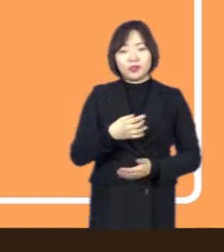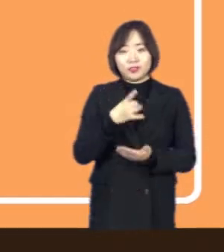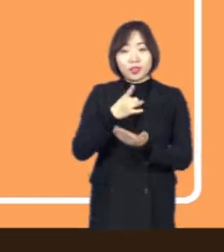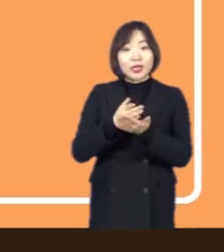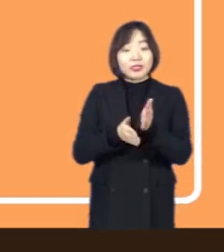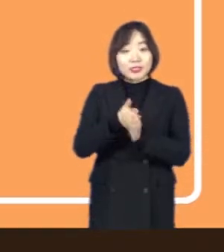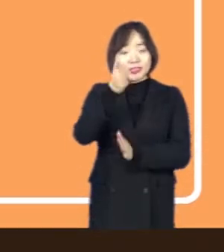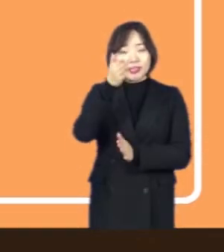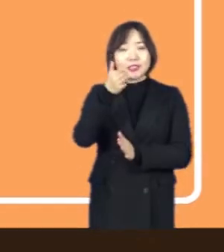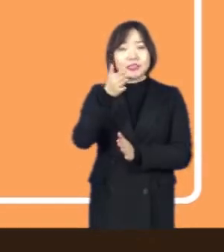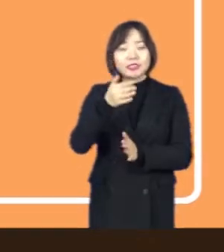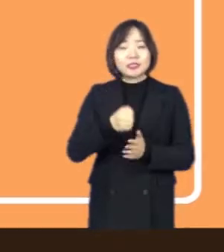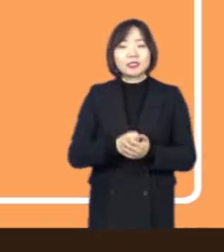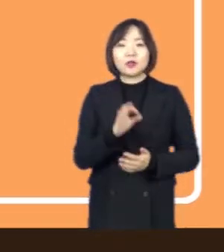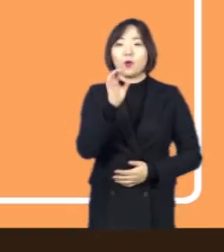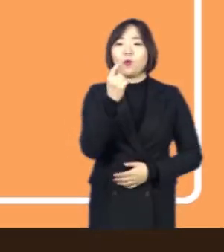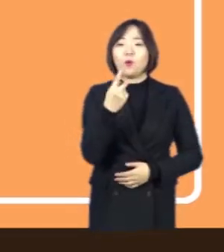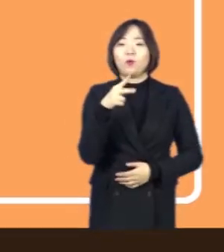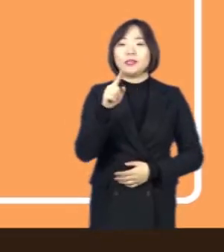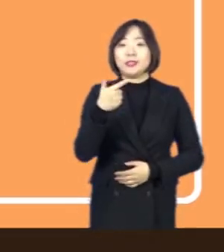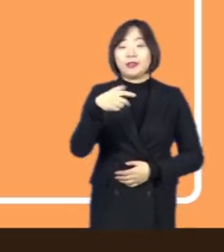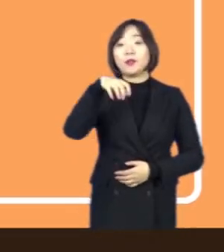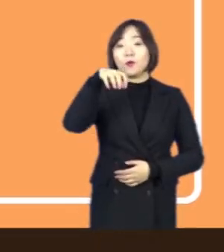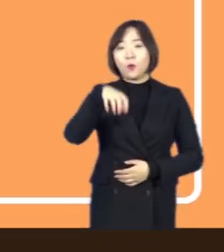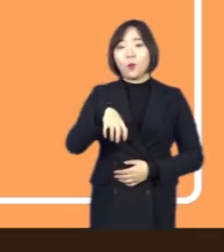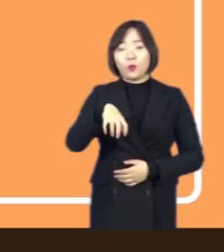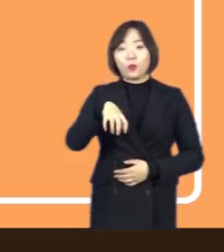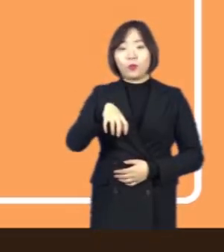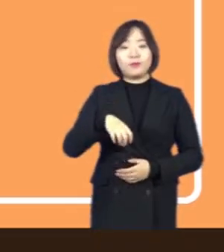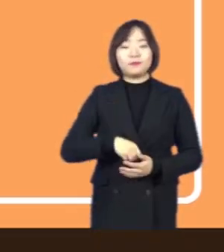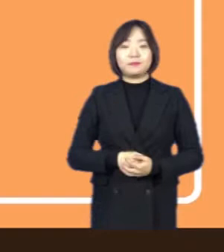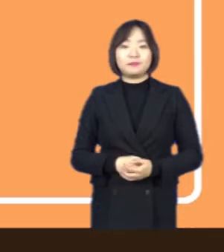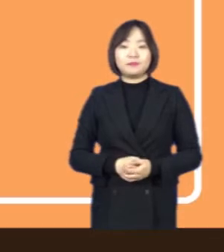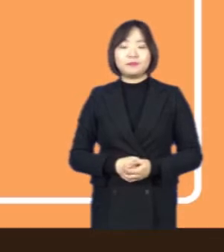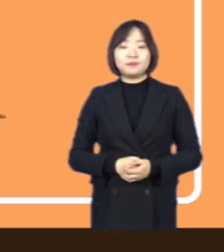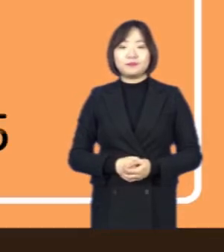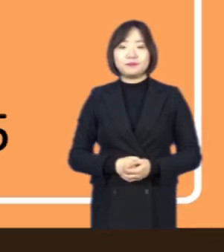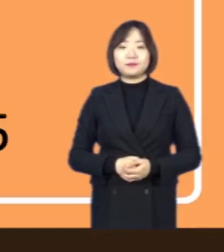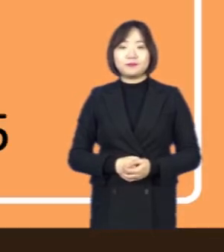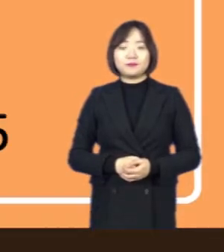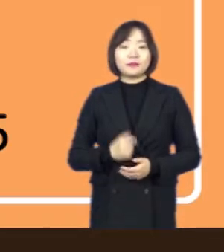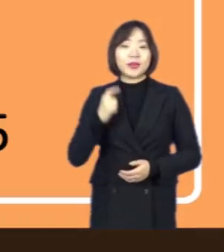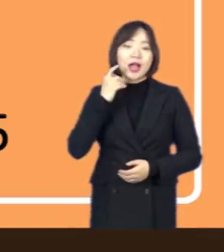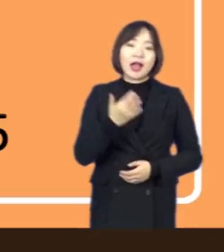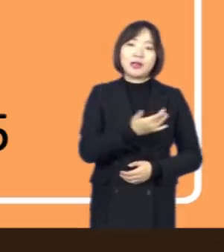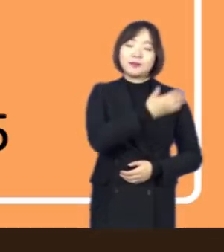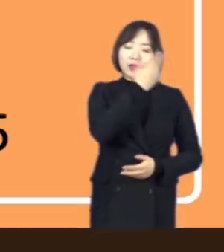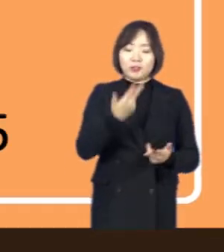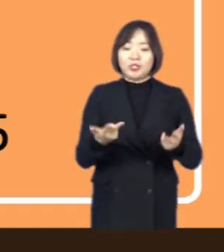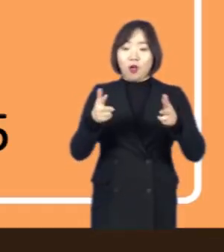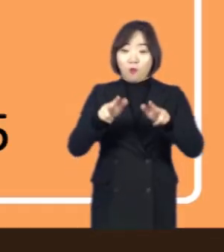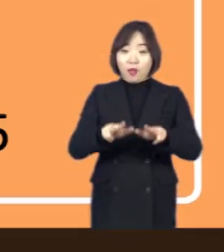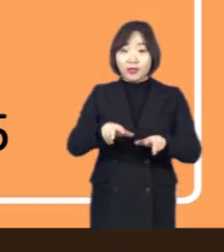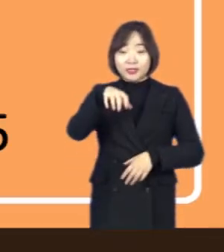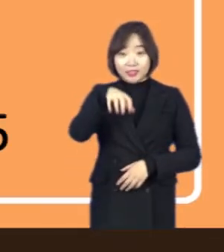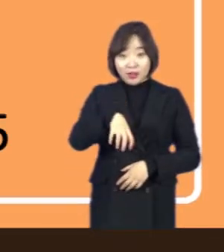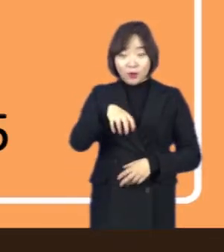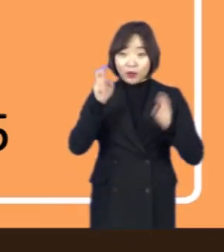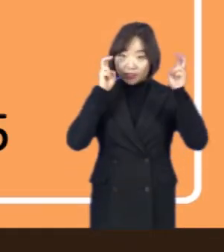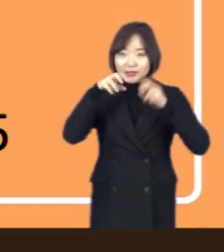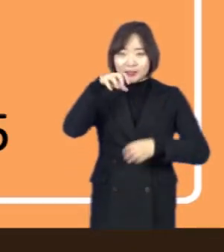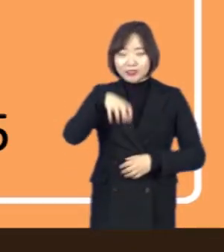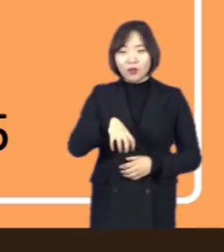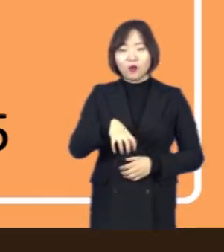천안시 동남구 수신면 오산단로 쿠팡 목천 물류센터입니다. 아름다운 정원 화수목에서 베이커리